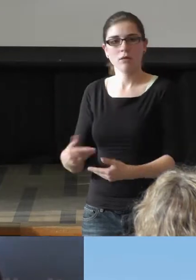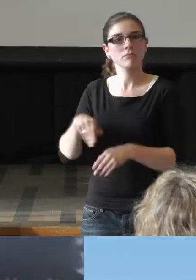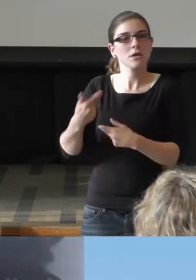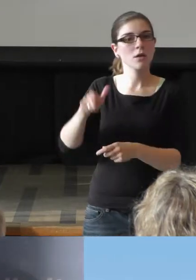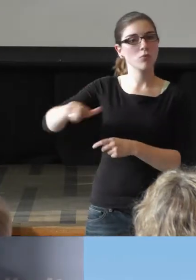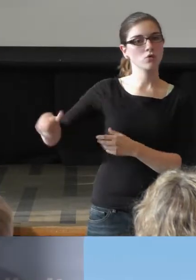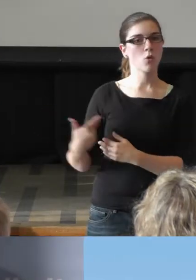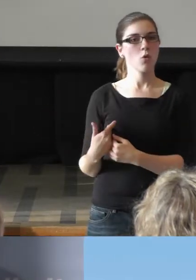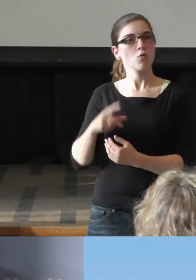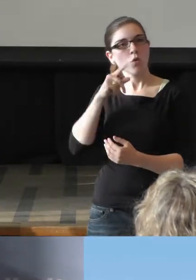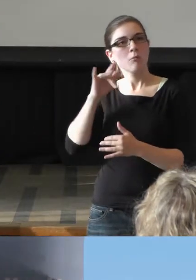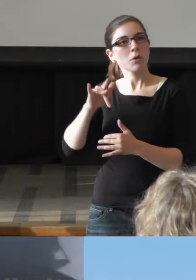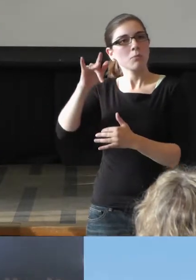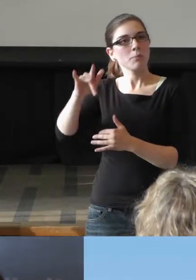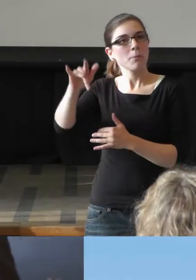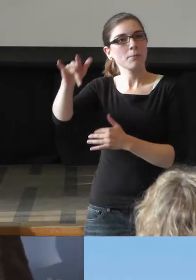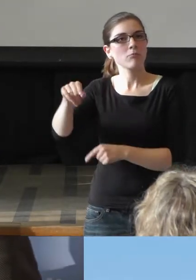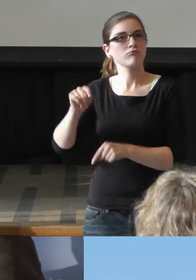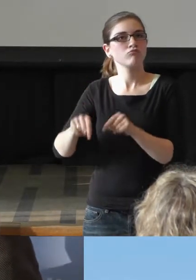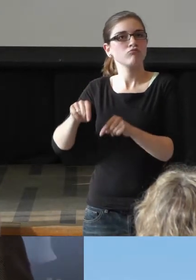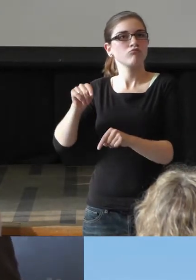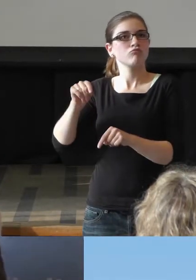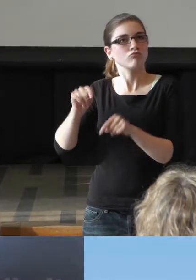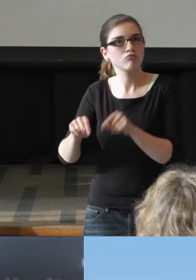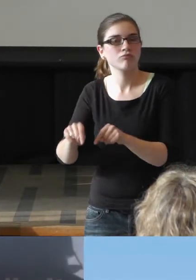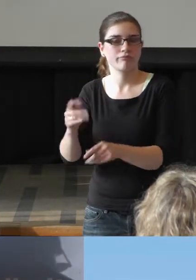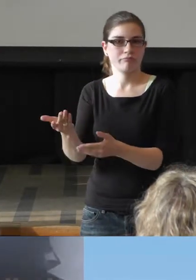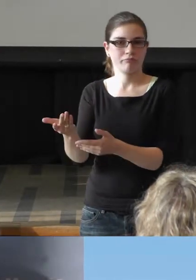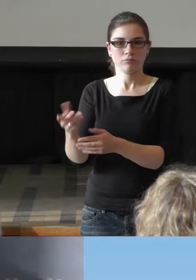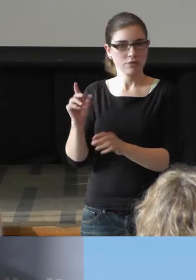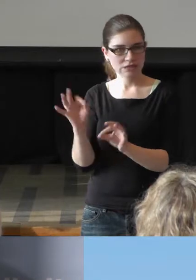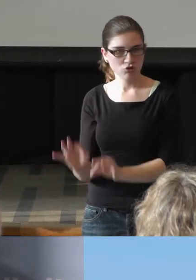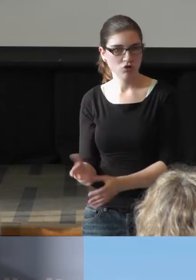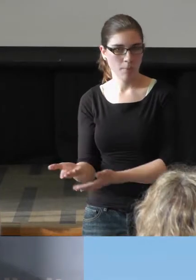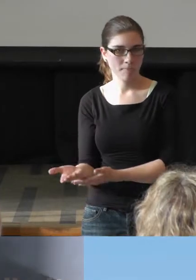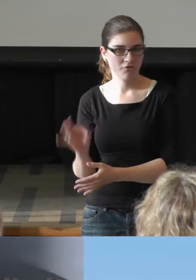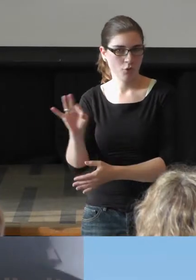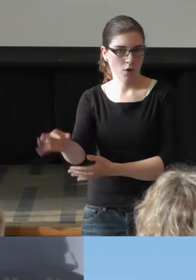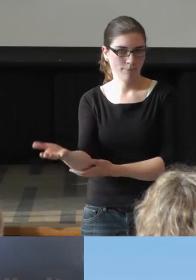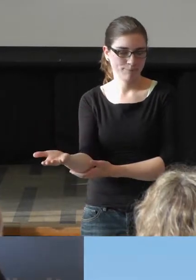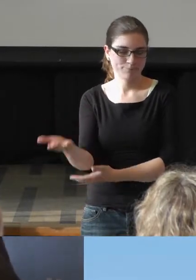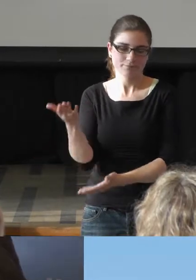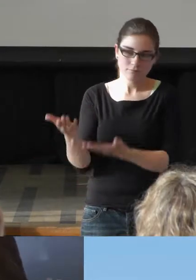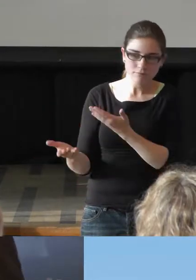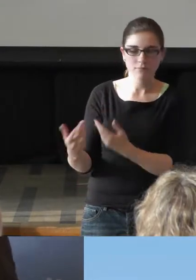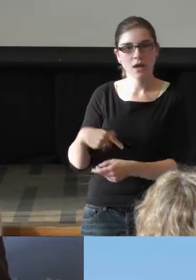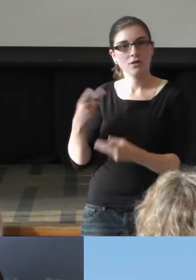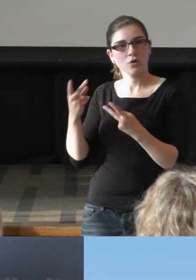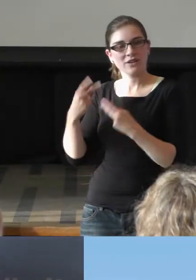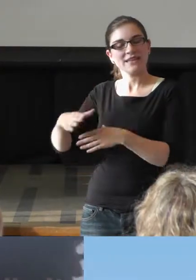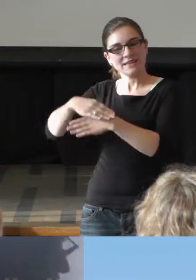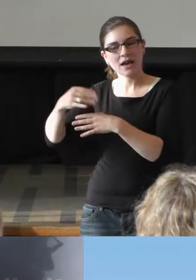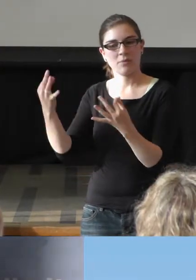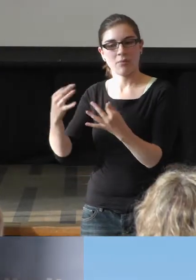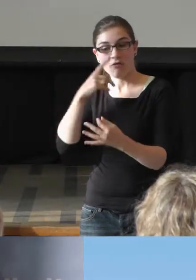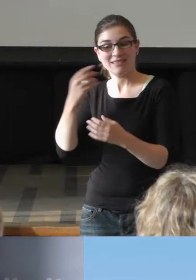Da muss man sicherlich keine Dauertherapie einsetzen. Also die Therapiebedürftigkeit, um entweder die Arbeitsleistung zu erhalten, was natürlich